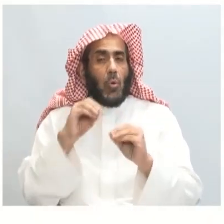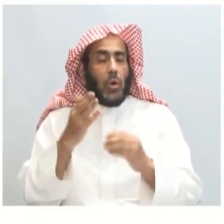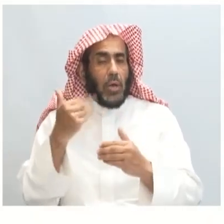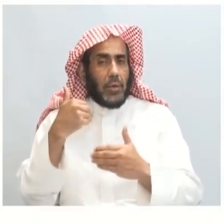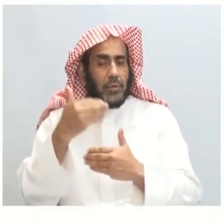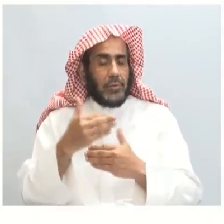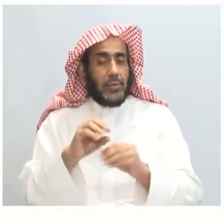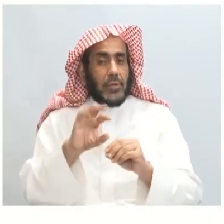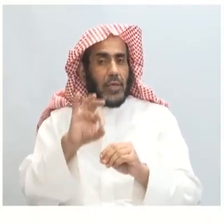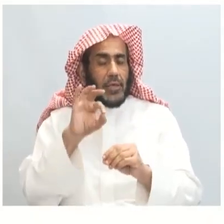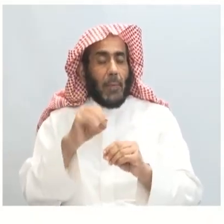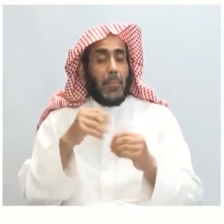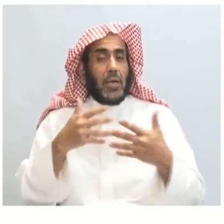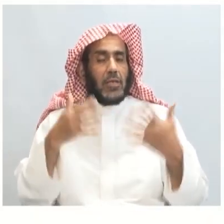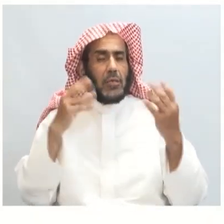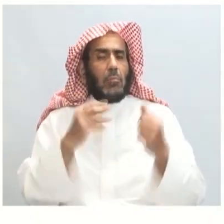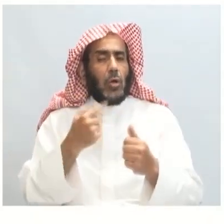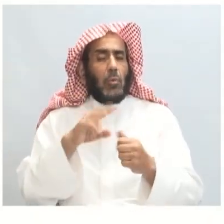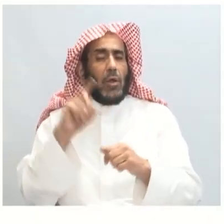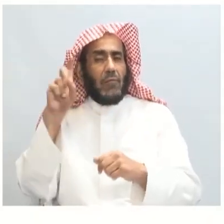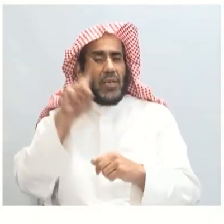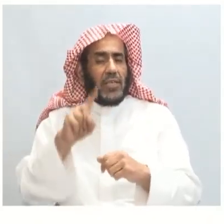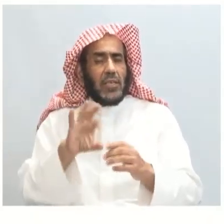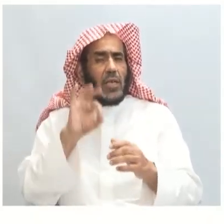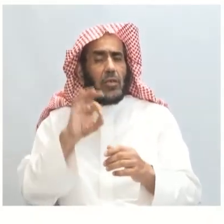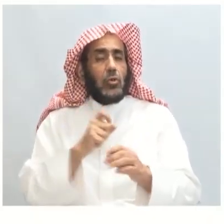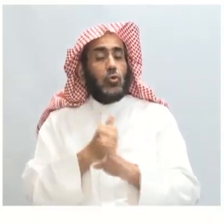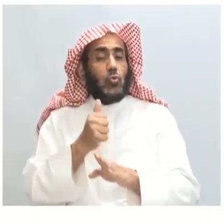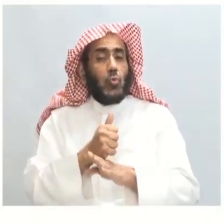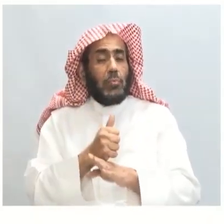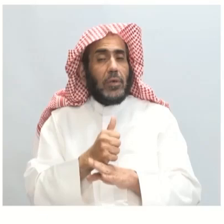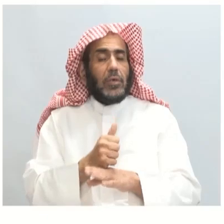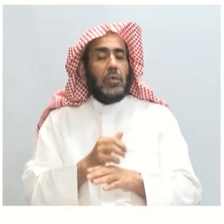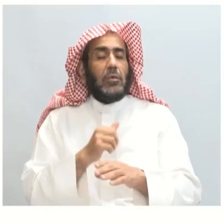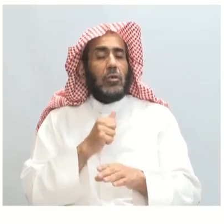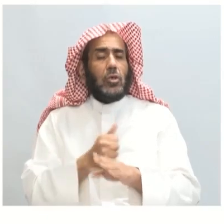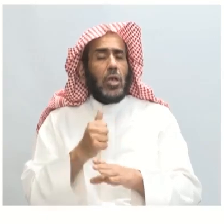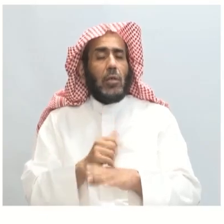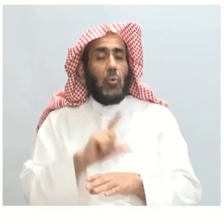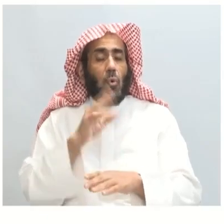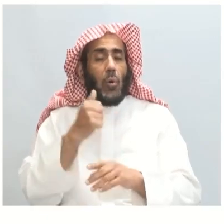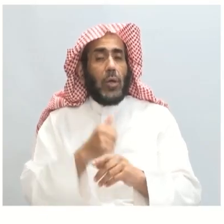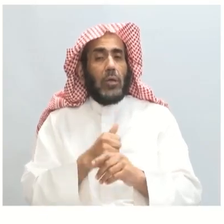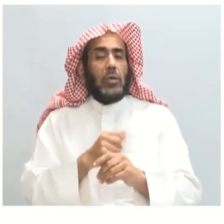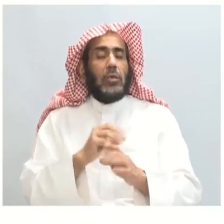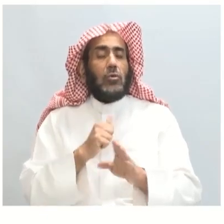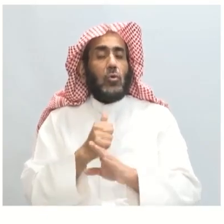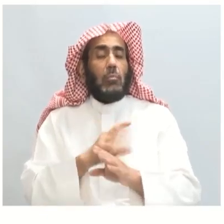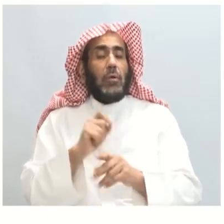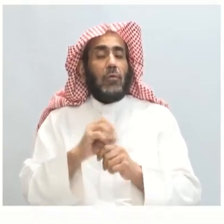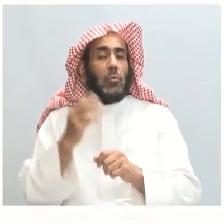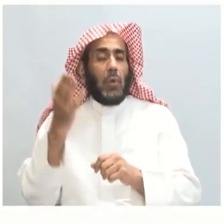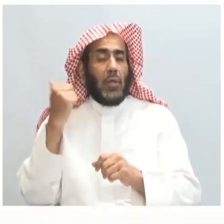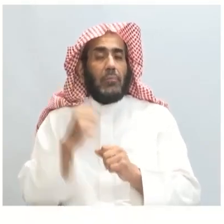اننا استخرجنا من النص ما طلب منا فاستخرجنا اسلوب اساليب لغويه واثنان استخرجنا فعل